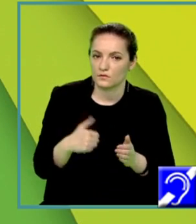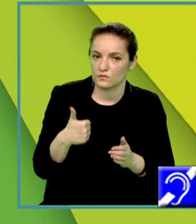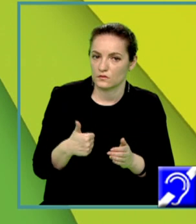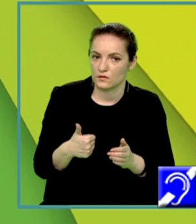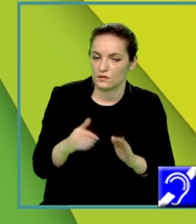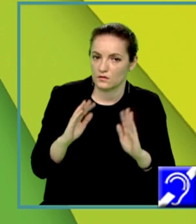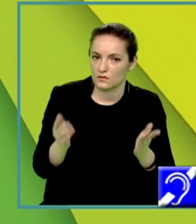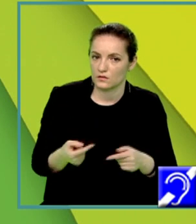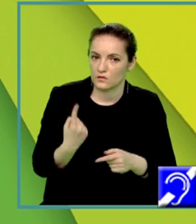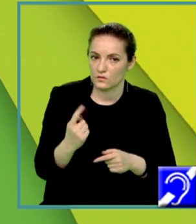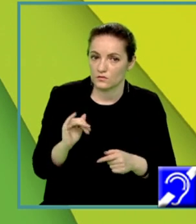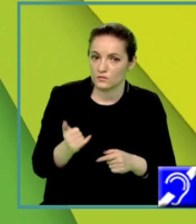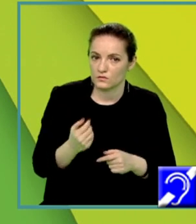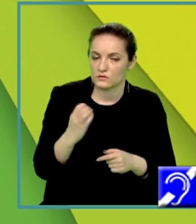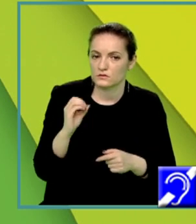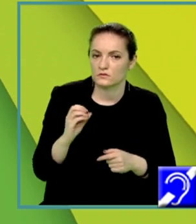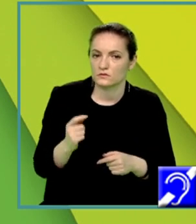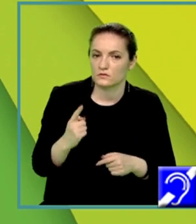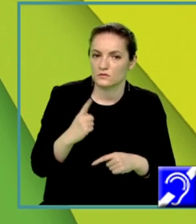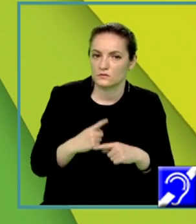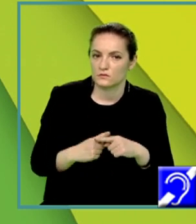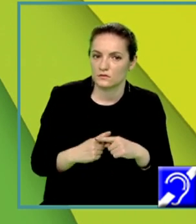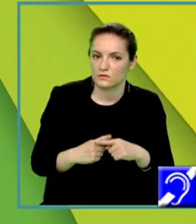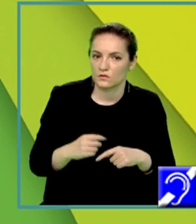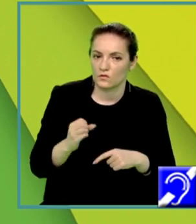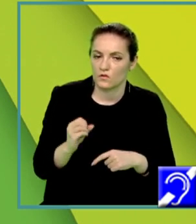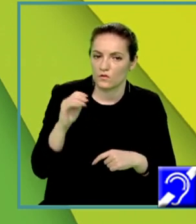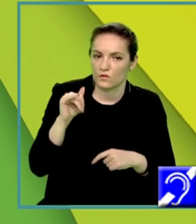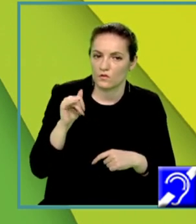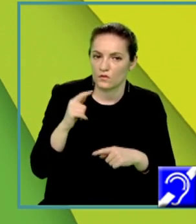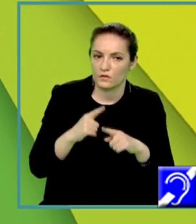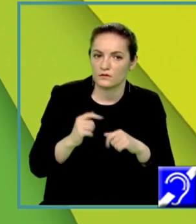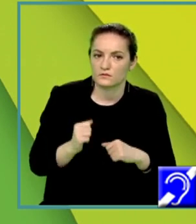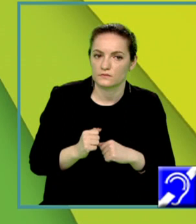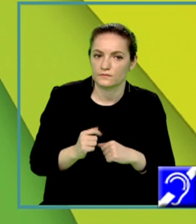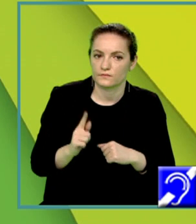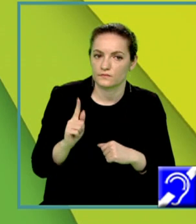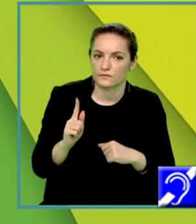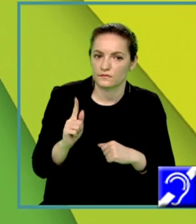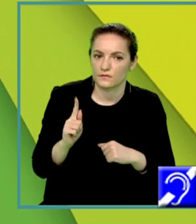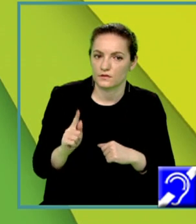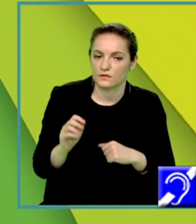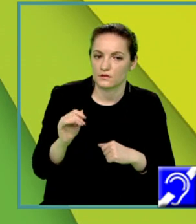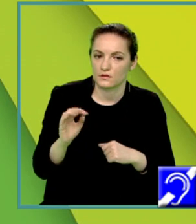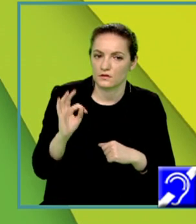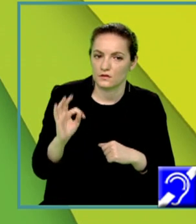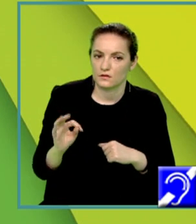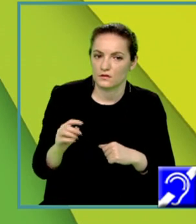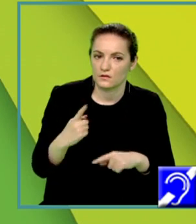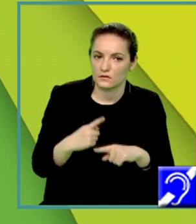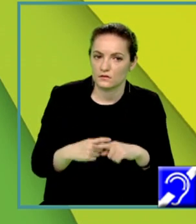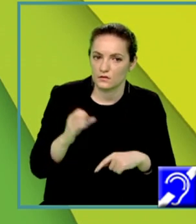de coordonate 1 și 0 ca intersecție cu axa OX. Graficul lui F intersectat cu OY